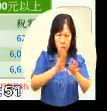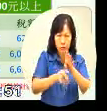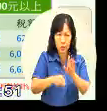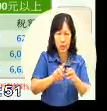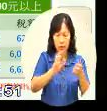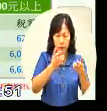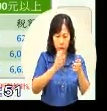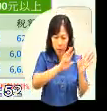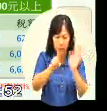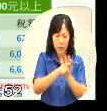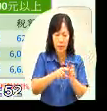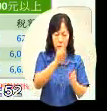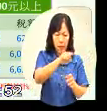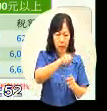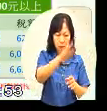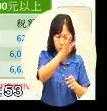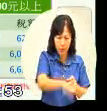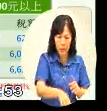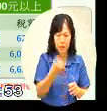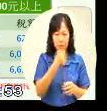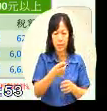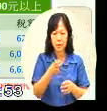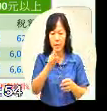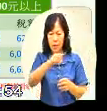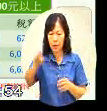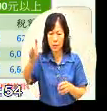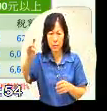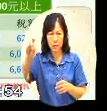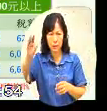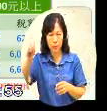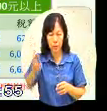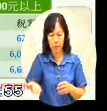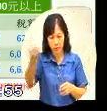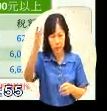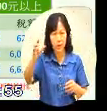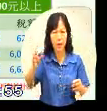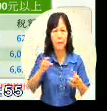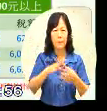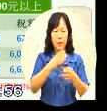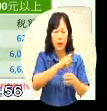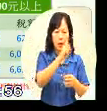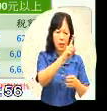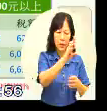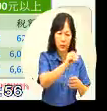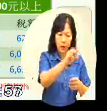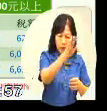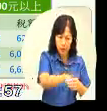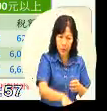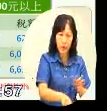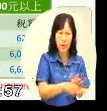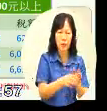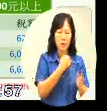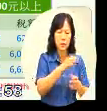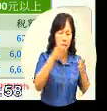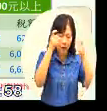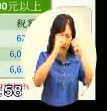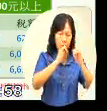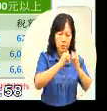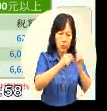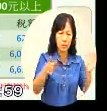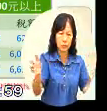从1000元以下到10万元以上。那跟各位报告，在10000元以下的高雄市总共